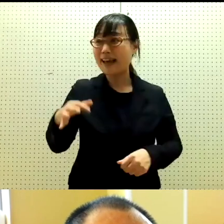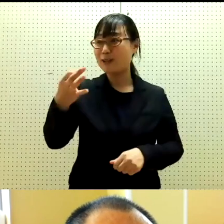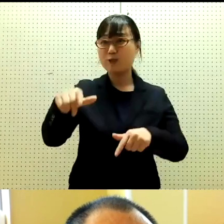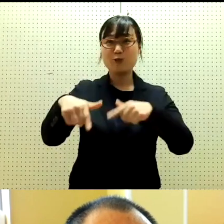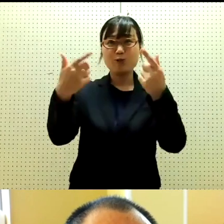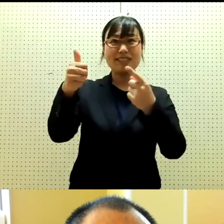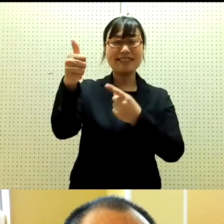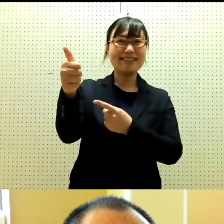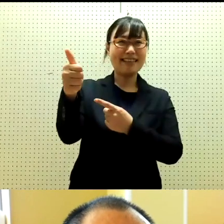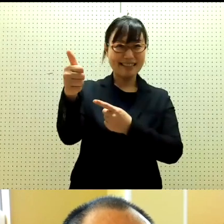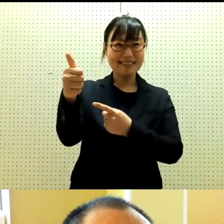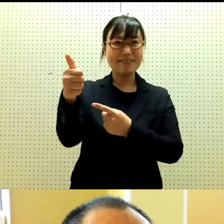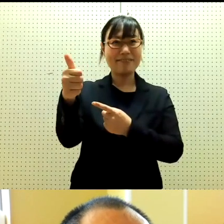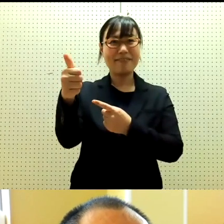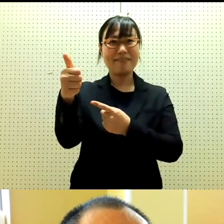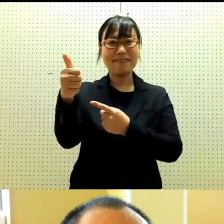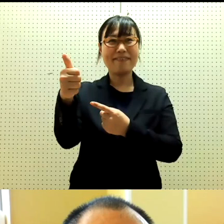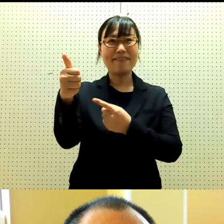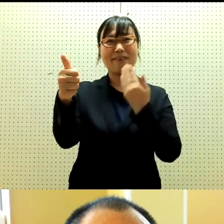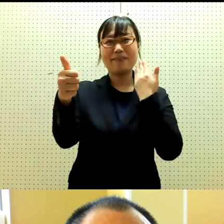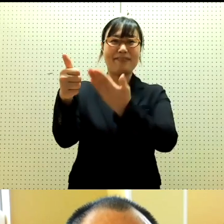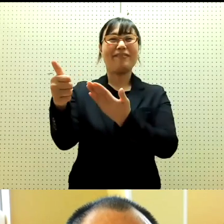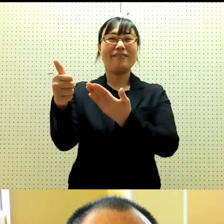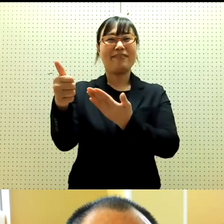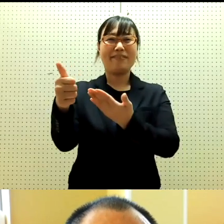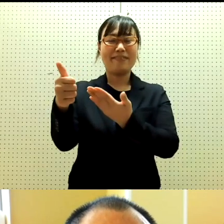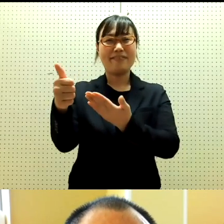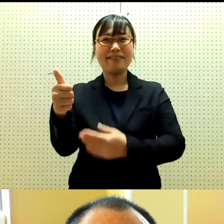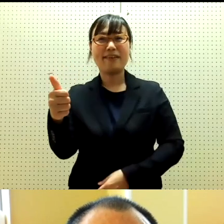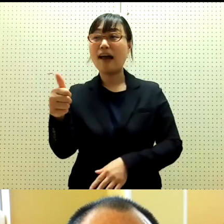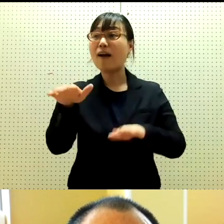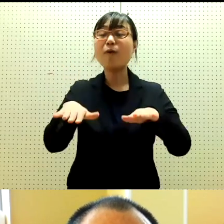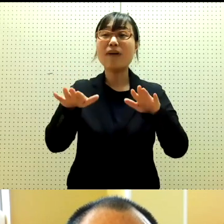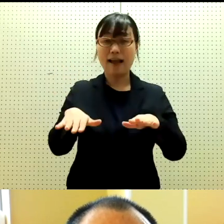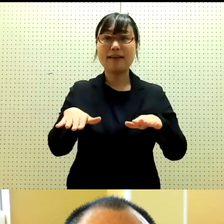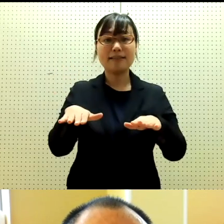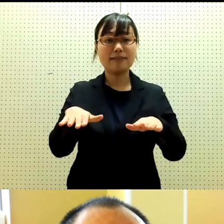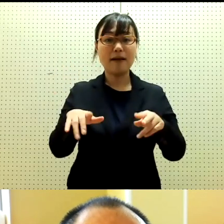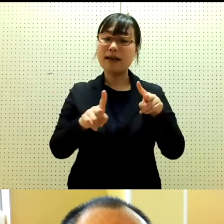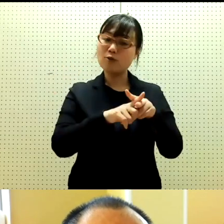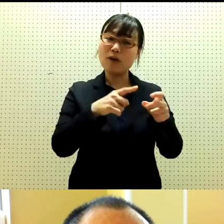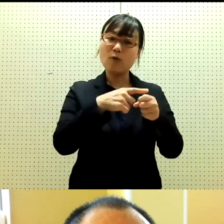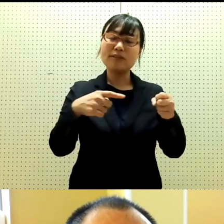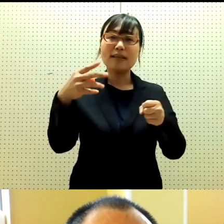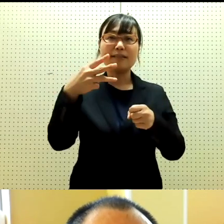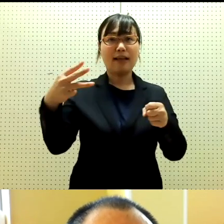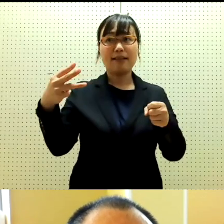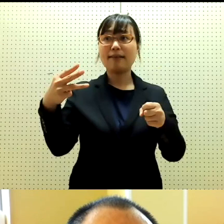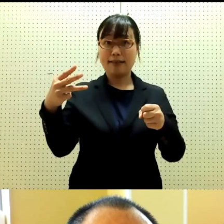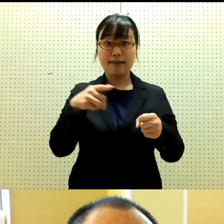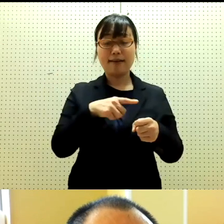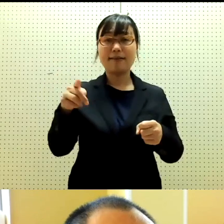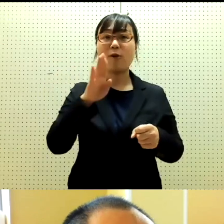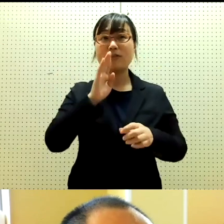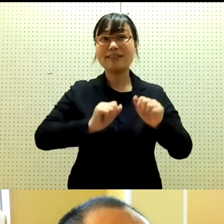コメントいただこうかと思うんですけど、特には今回低学年のね実践という形でお見せいただいたんですけど、どこら